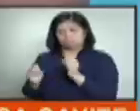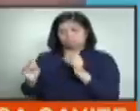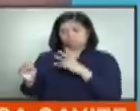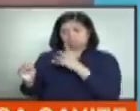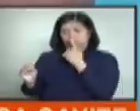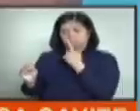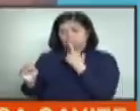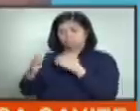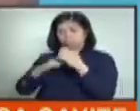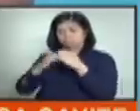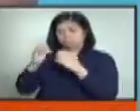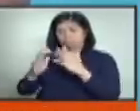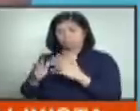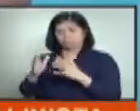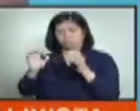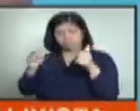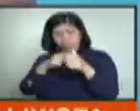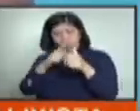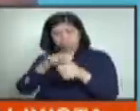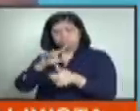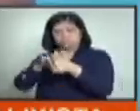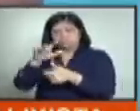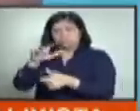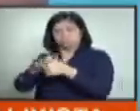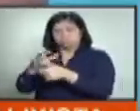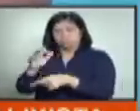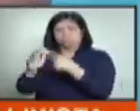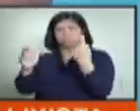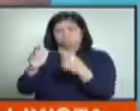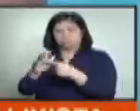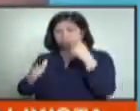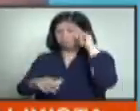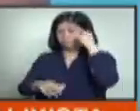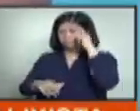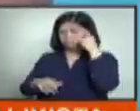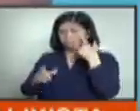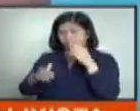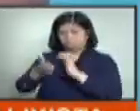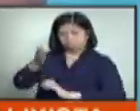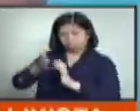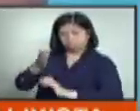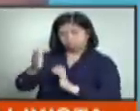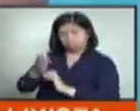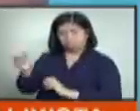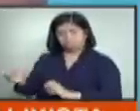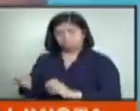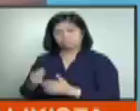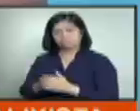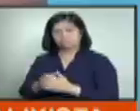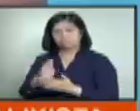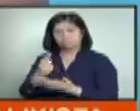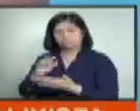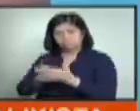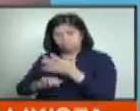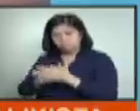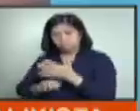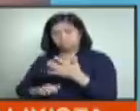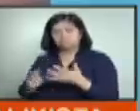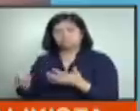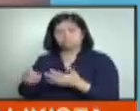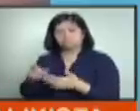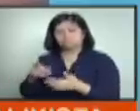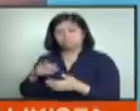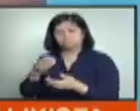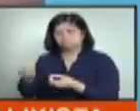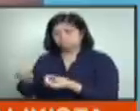nga sa akin ng engineer ko, pasulput-sulput yung tao, sabi niya. Sabi ko, iniisip ko rin, simple, may deduction pa ako sa'yo. Ilan yung deduction ko sa'yo? Yung